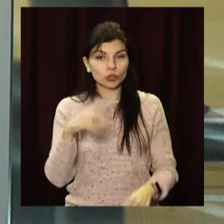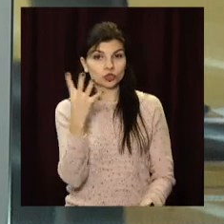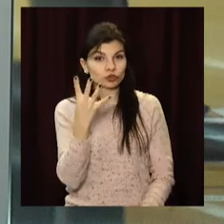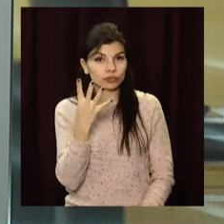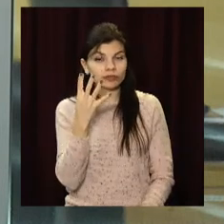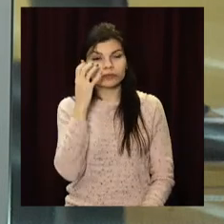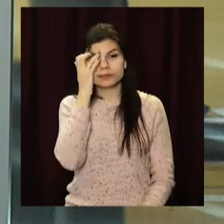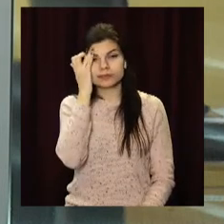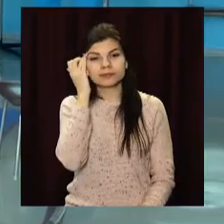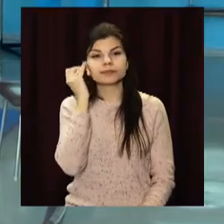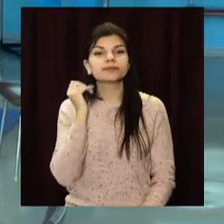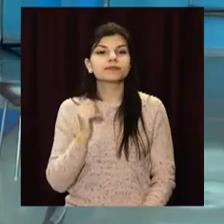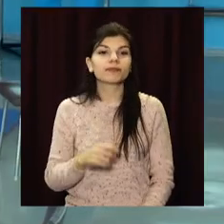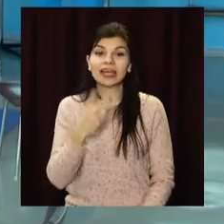4.